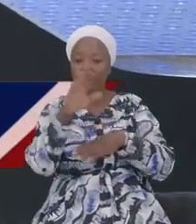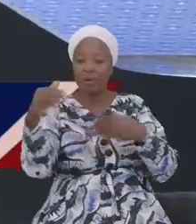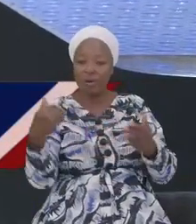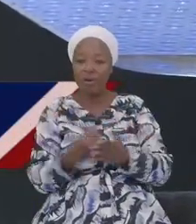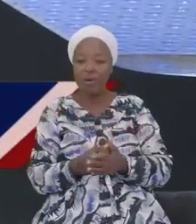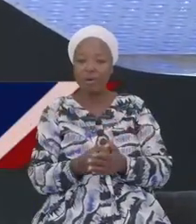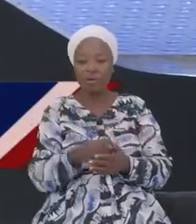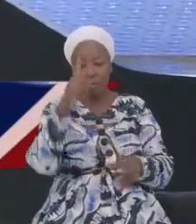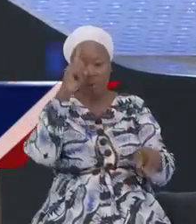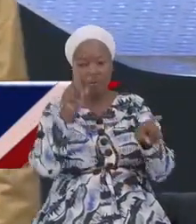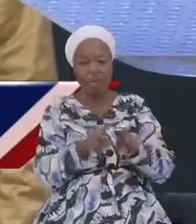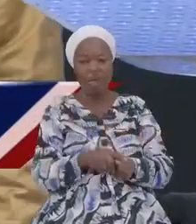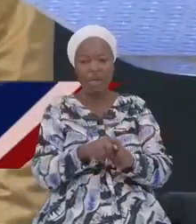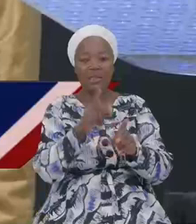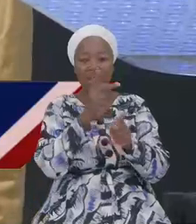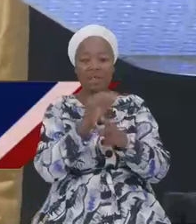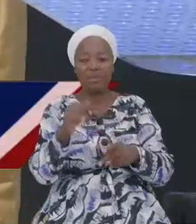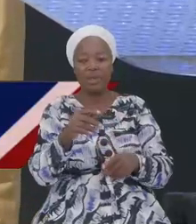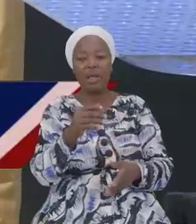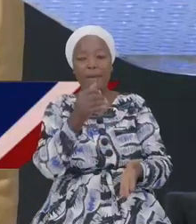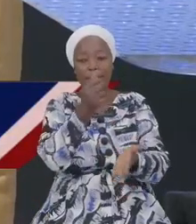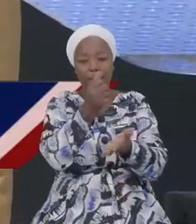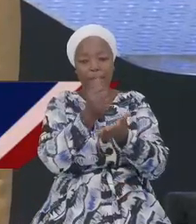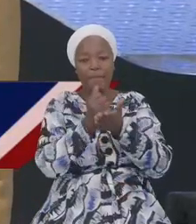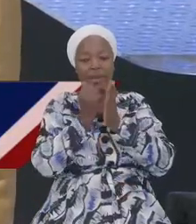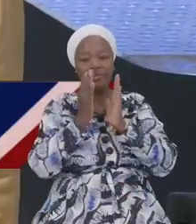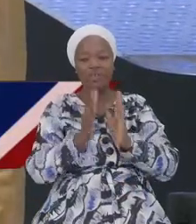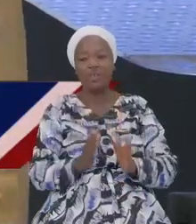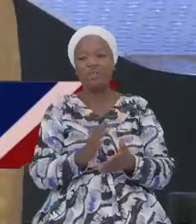une erreur. C'est la prière de foi. La foi